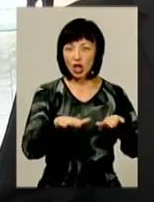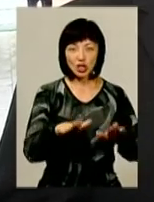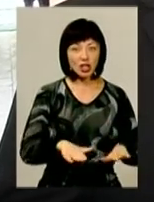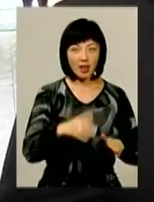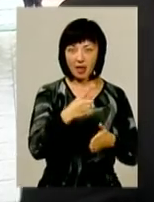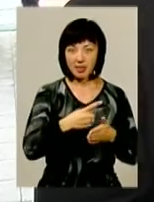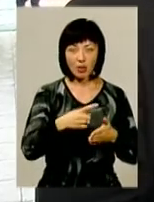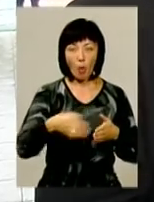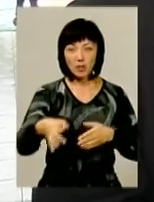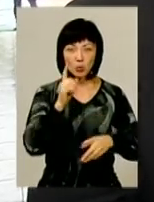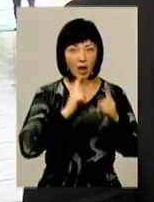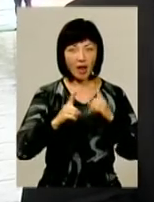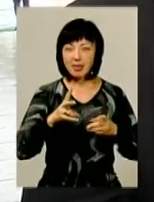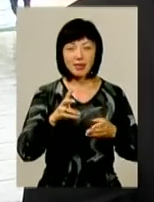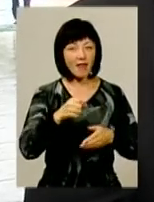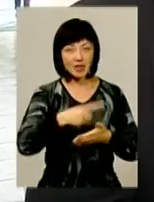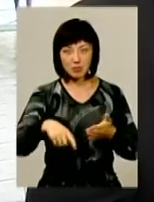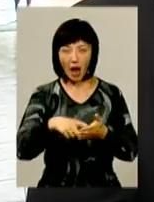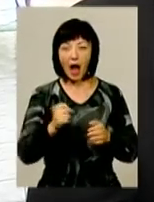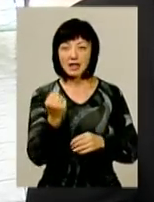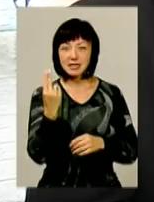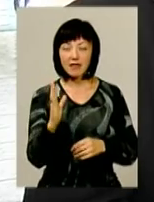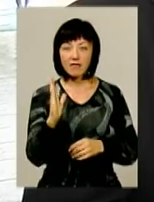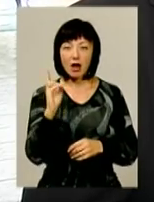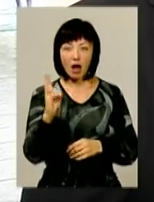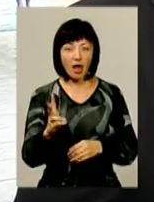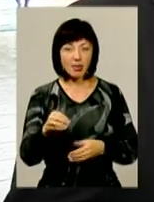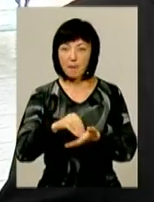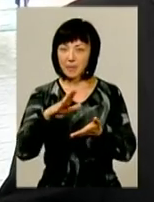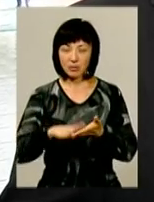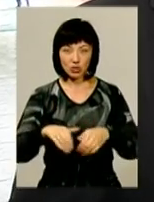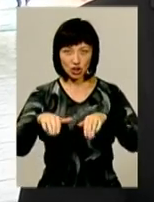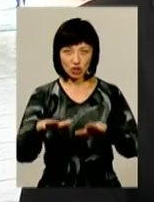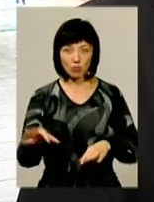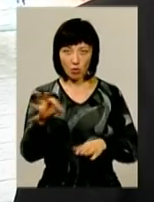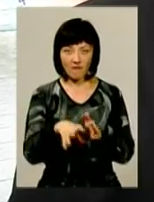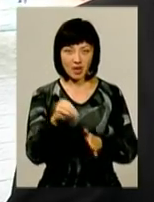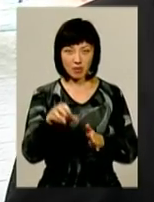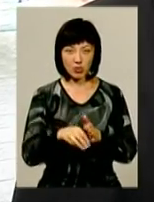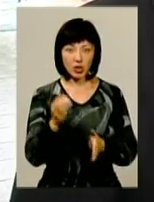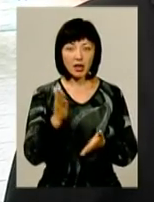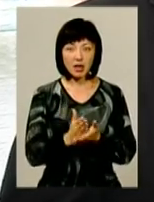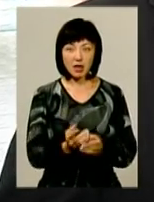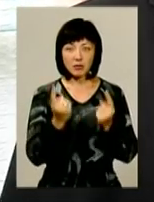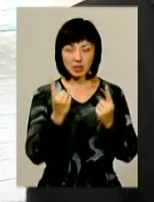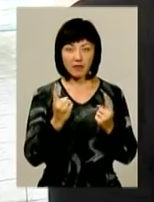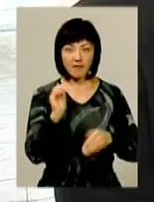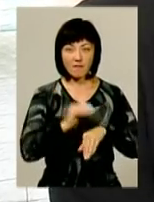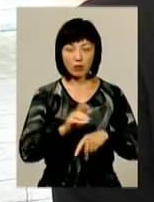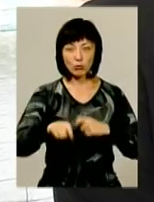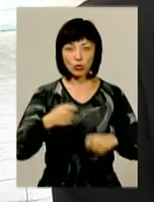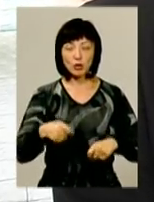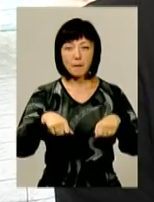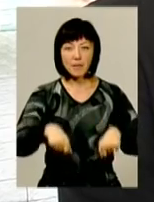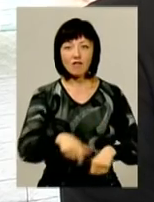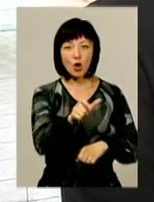ради, а ЦВК не прийняло рішення практично про вибори. Тому є досить суттєвий факт порушення прав